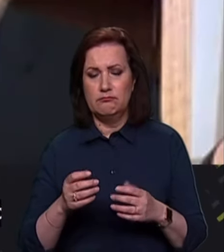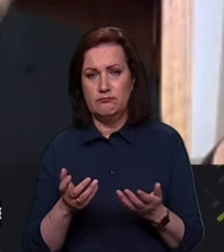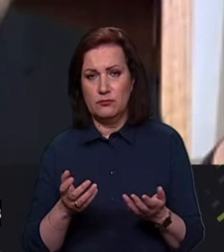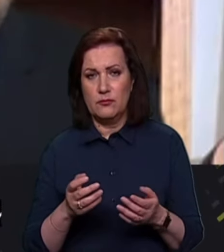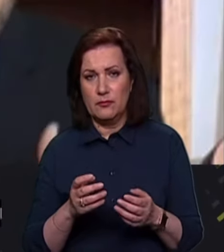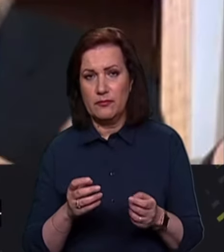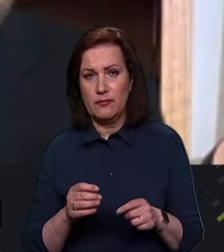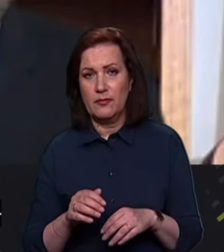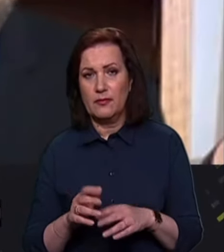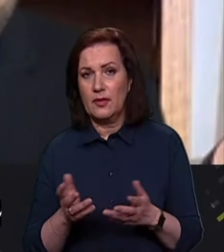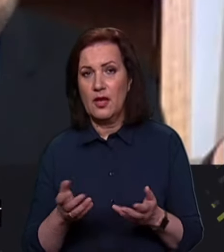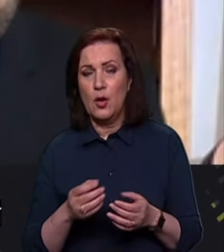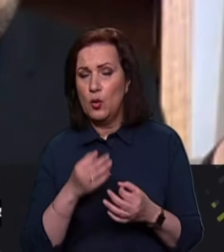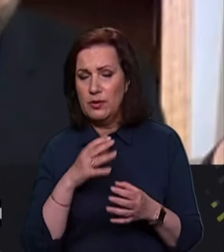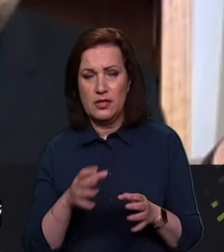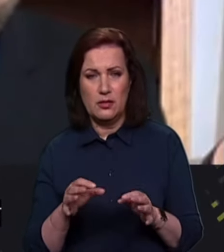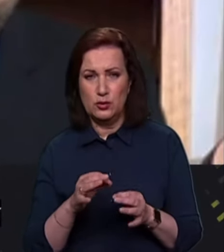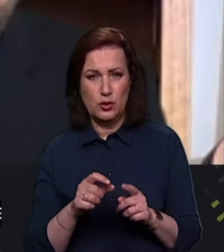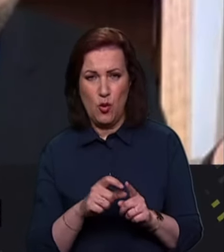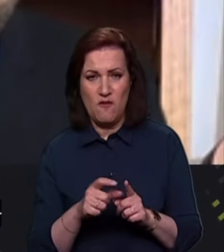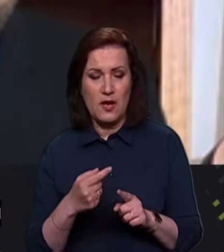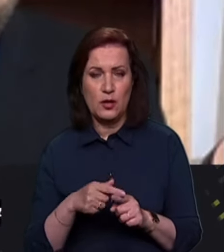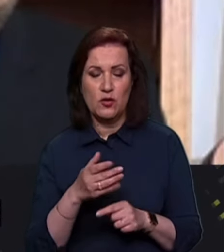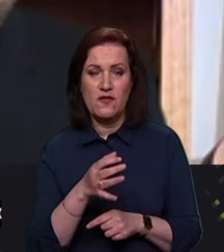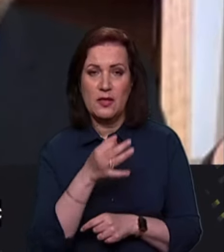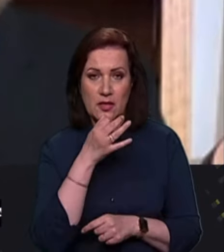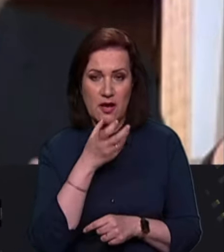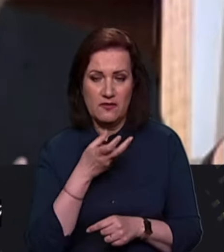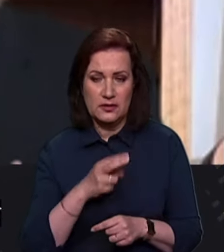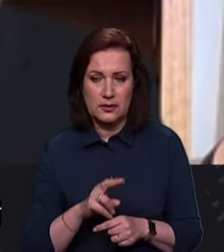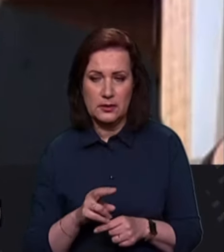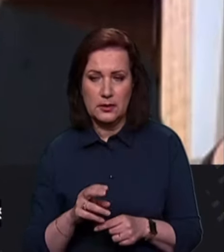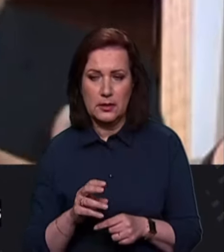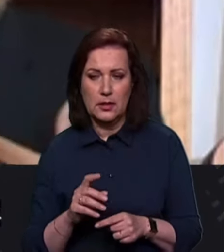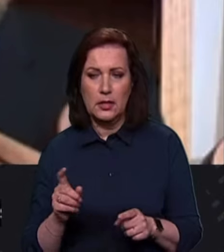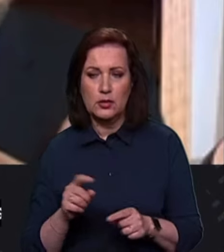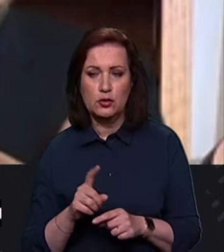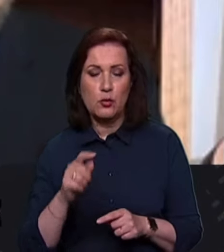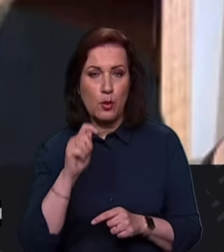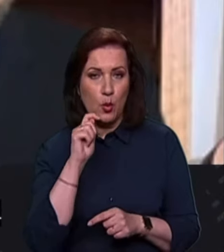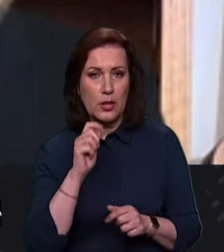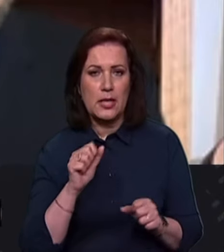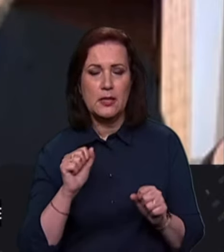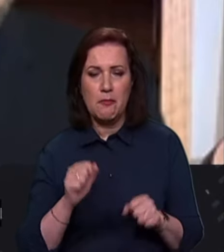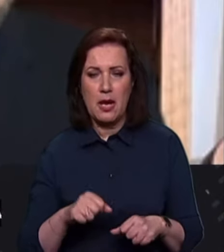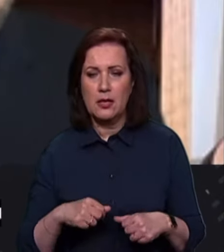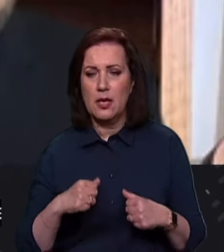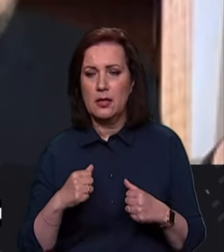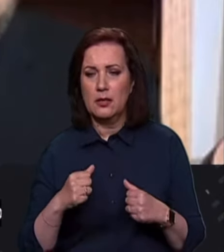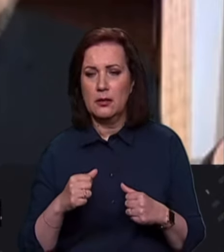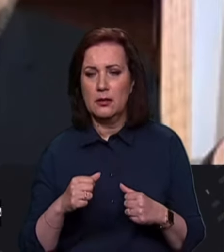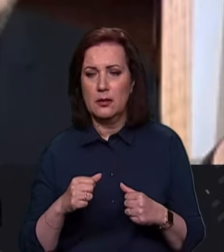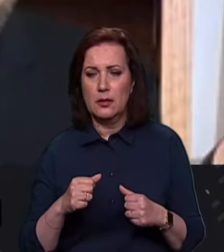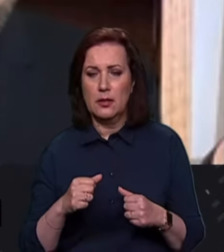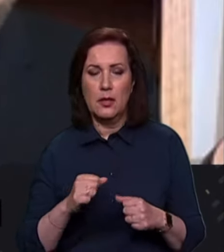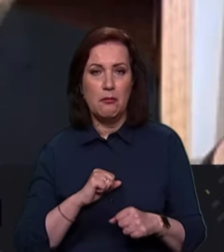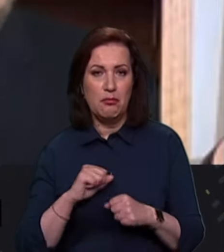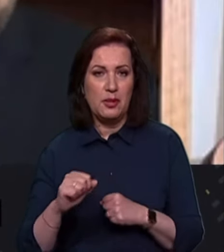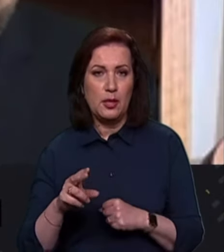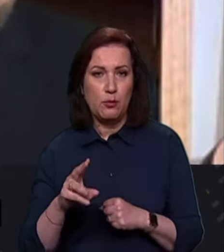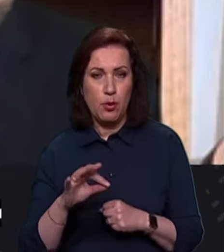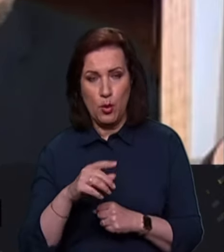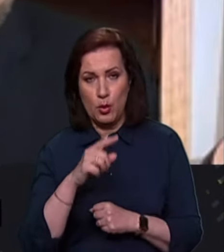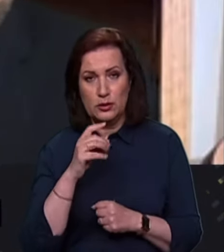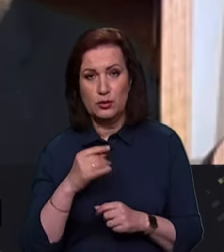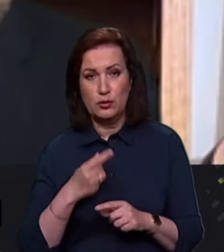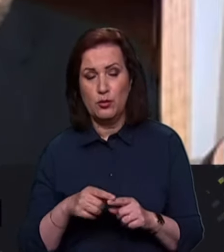бы выберите любое слово, которое вам нравится, чтобы Украина могла бить по